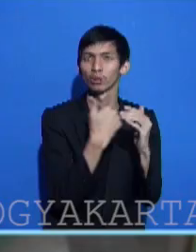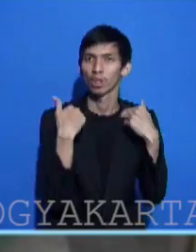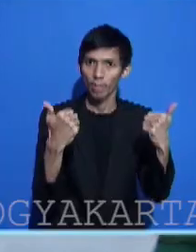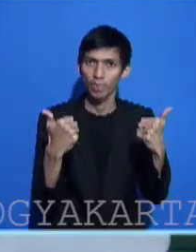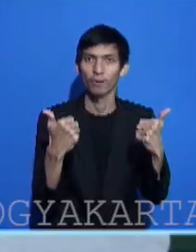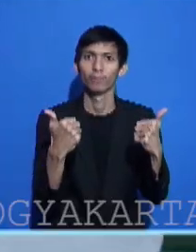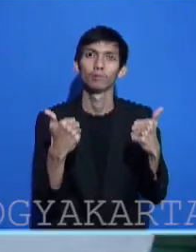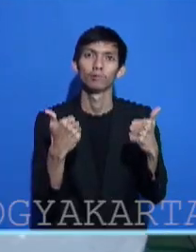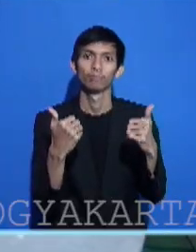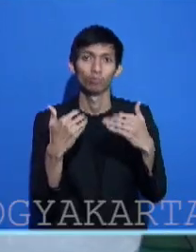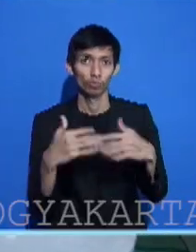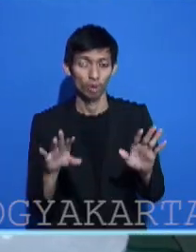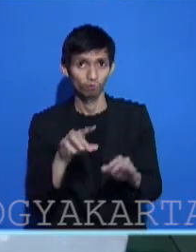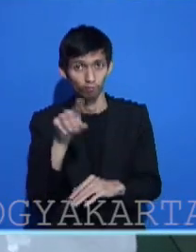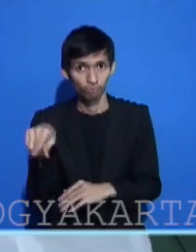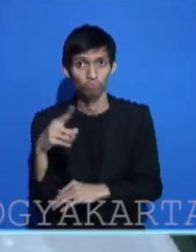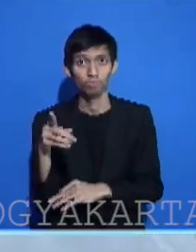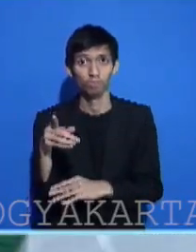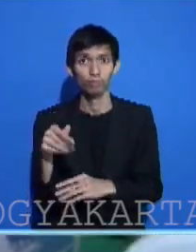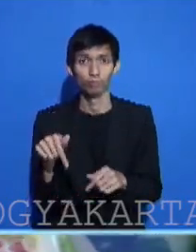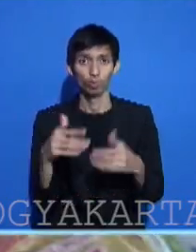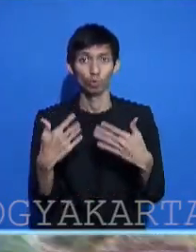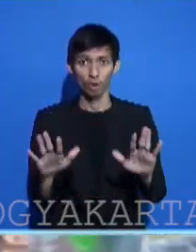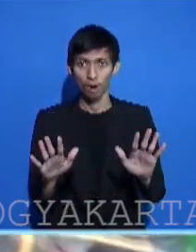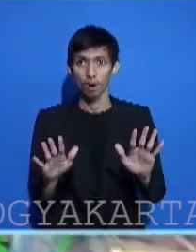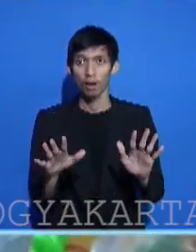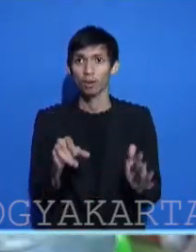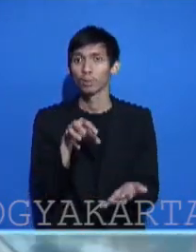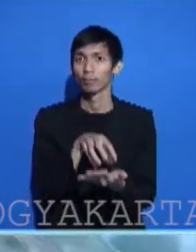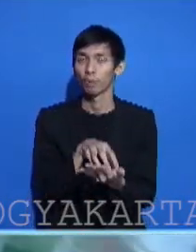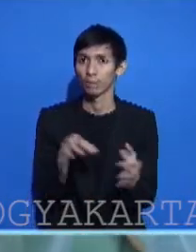temtunipun badhe ndamel laladan wisata pesisir Pandan Sari langkung endah malih.